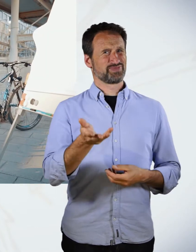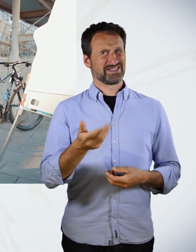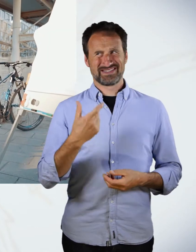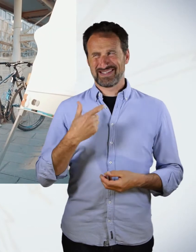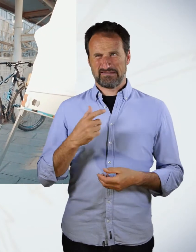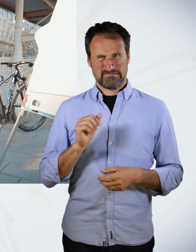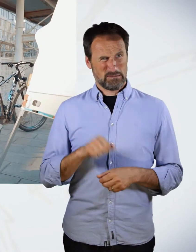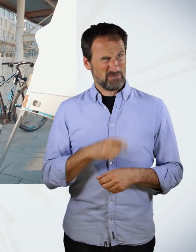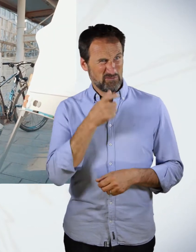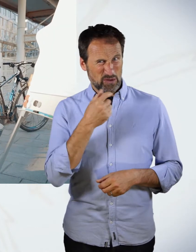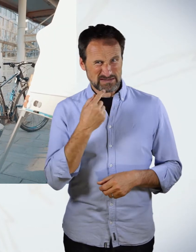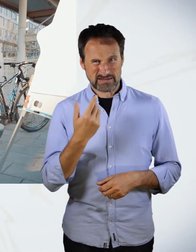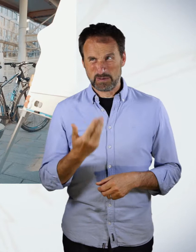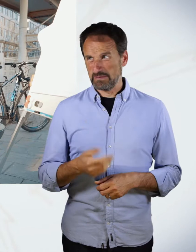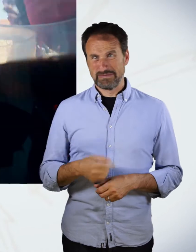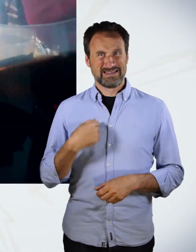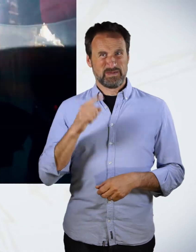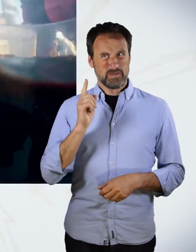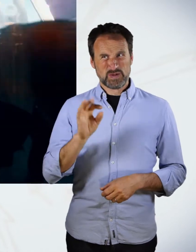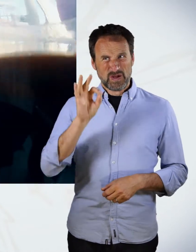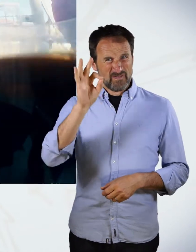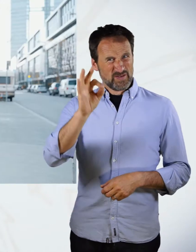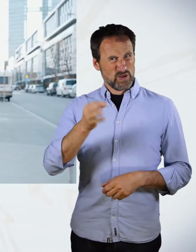da ihren Kaffee rüberbringen muss.